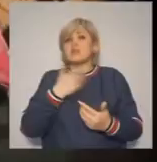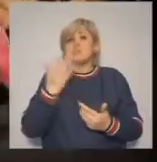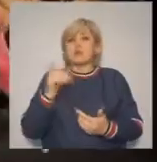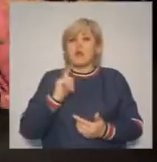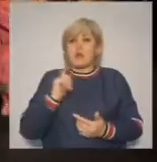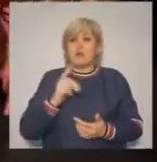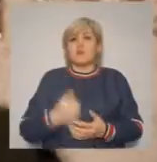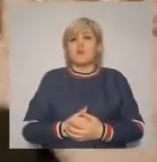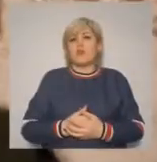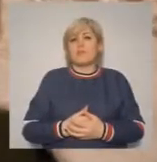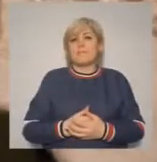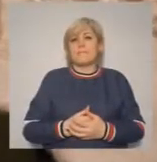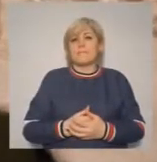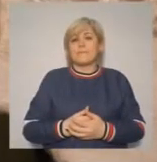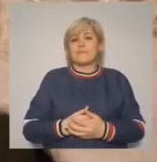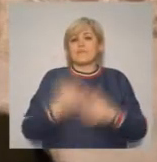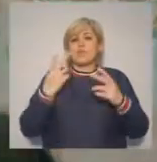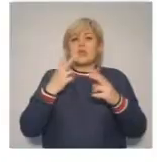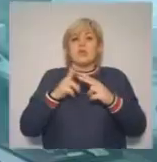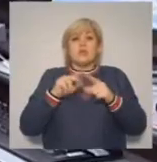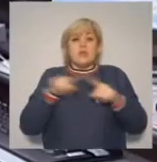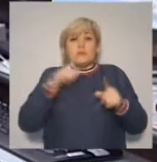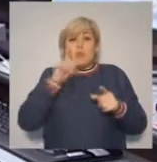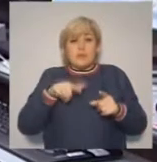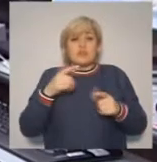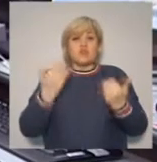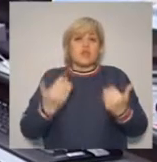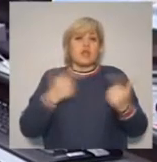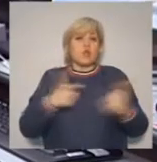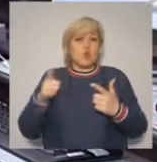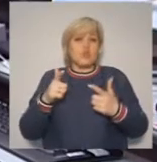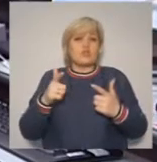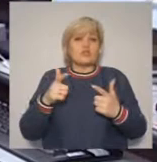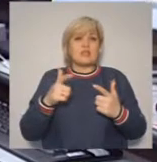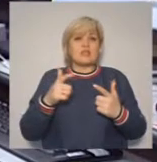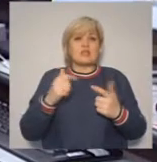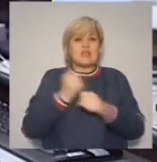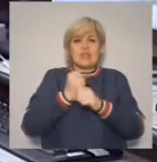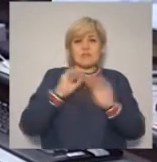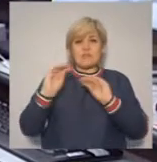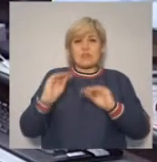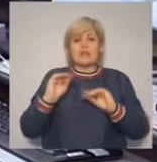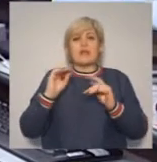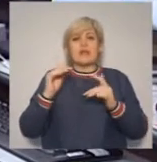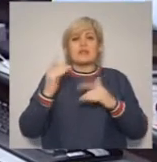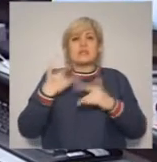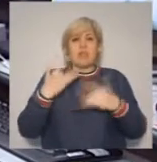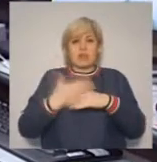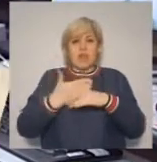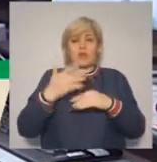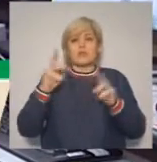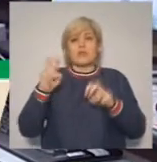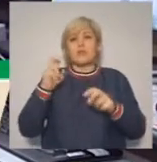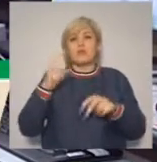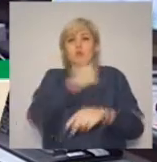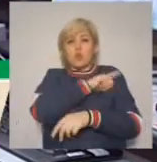Барабашка, барабашка, встречи мы хотим с тобой. В данный момент сейчас готовимся реанимировать спектакль